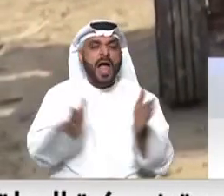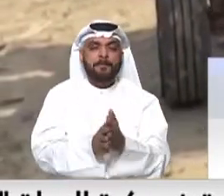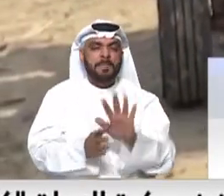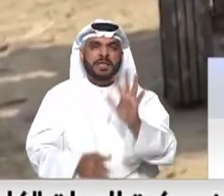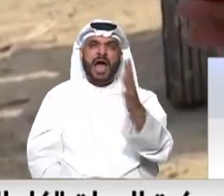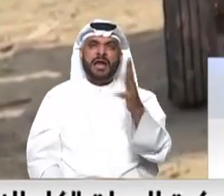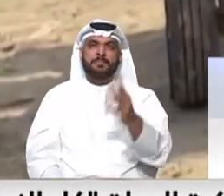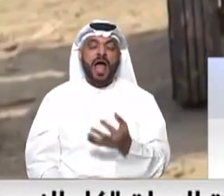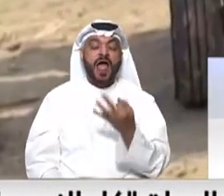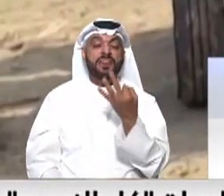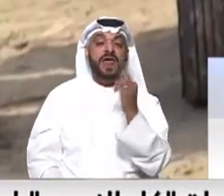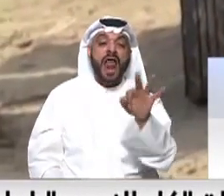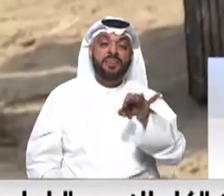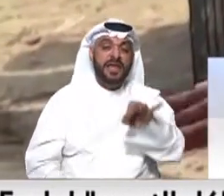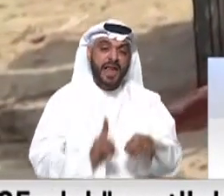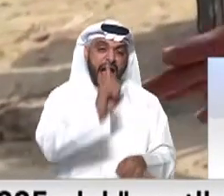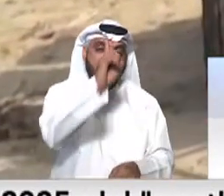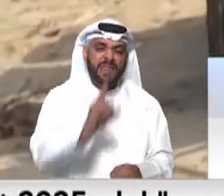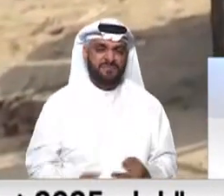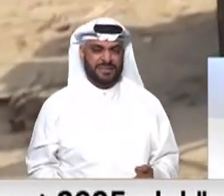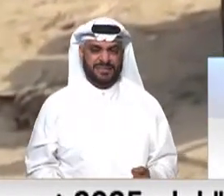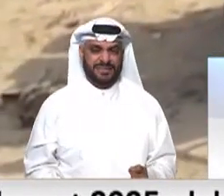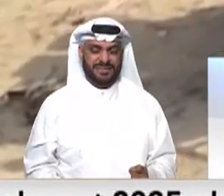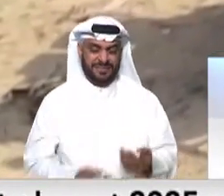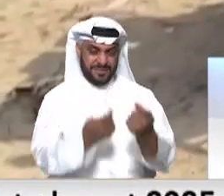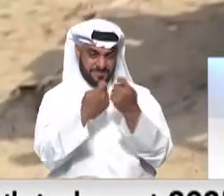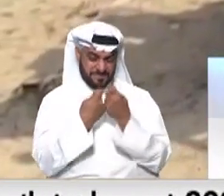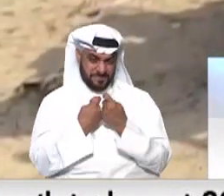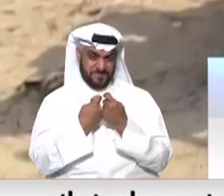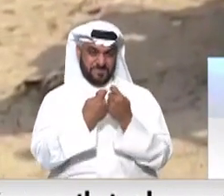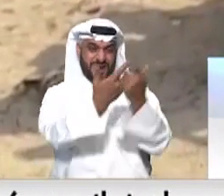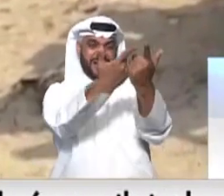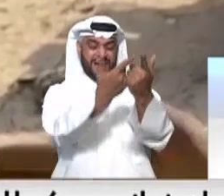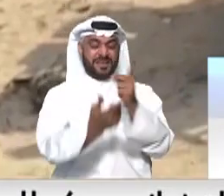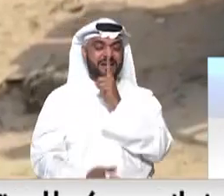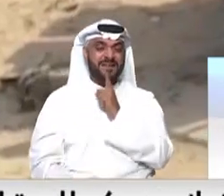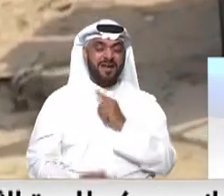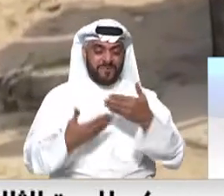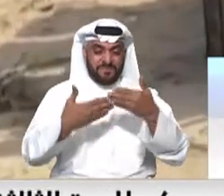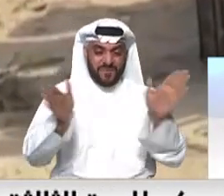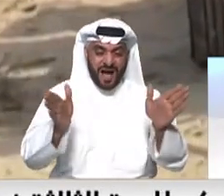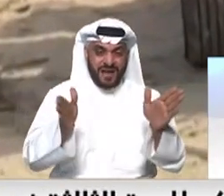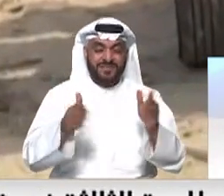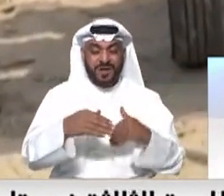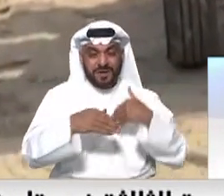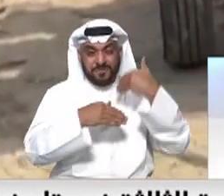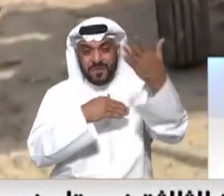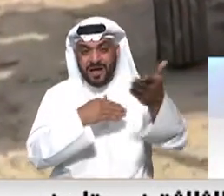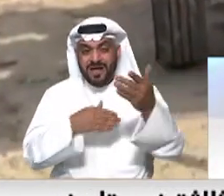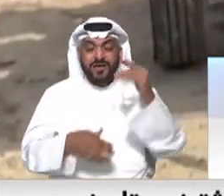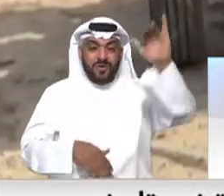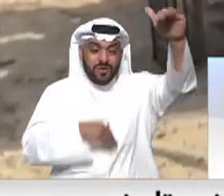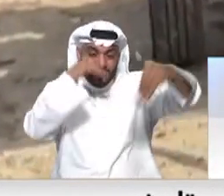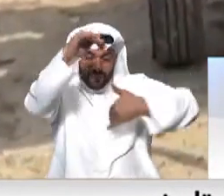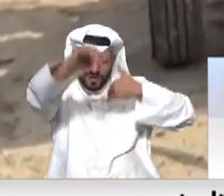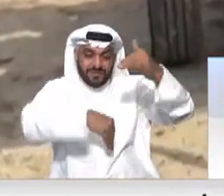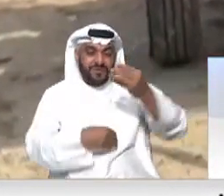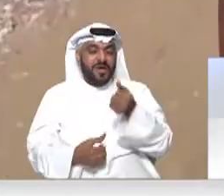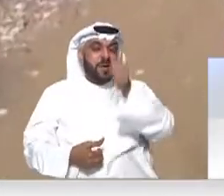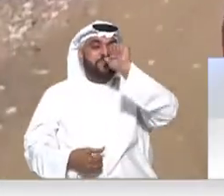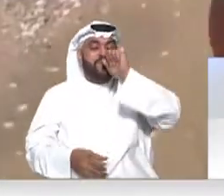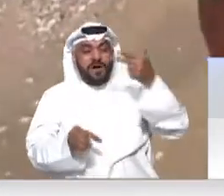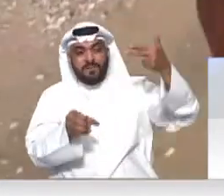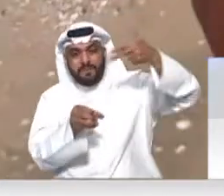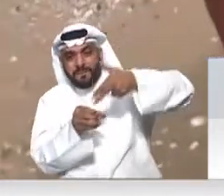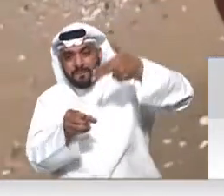يقارب 3000 هذه سكان شرق معب رفح وغرب معبر رفح فالكل بيجي يعبي